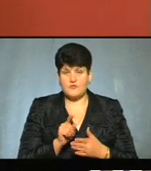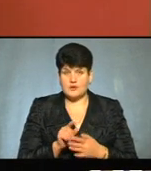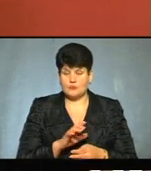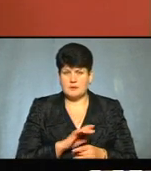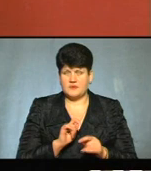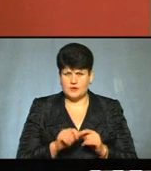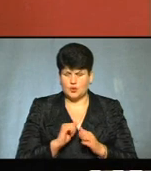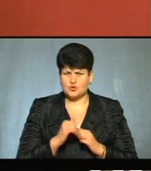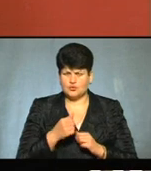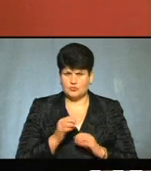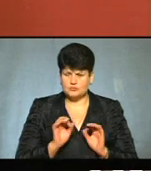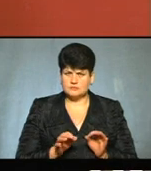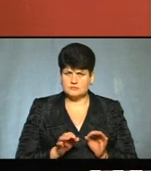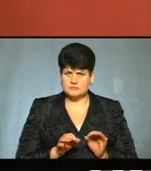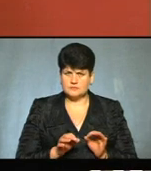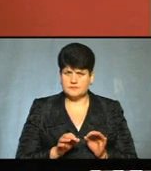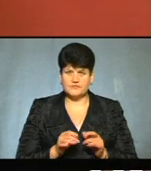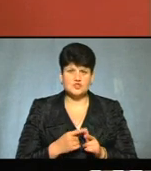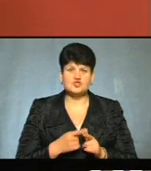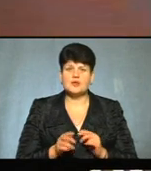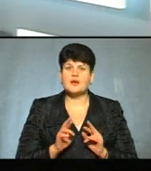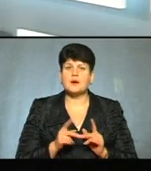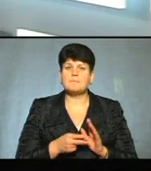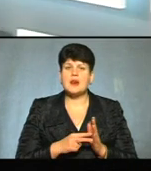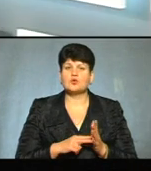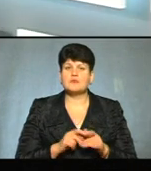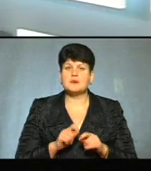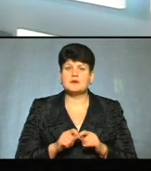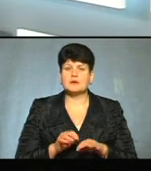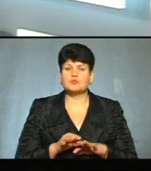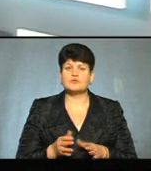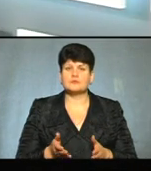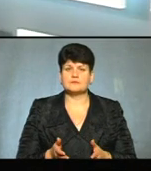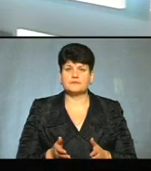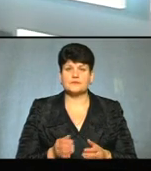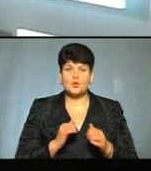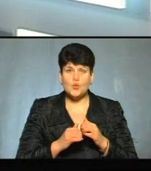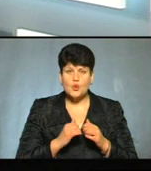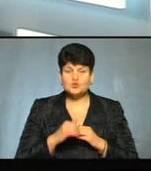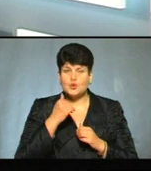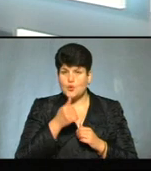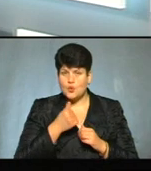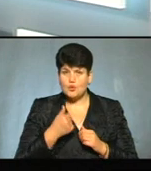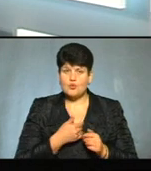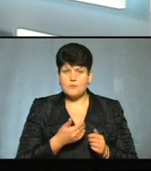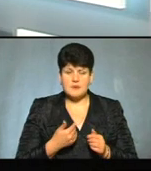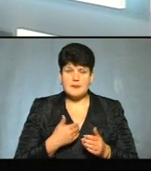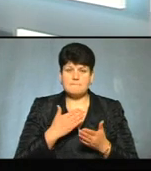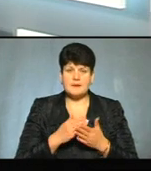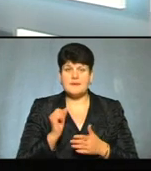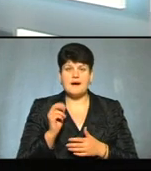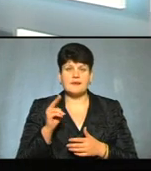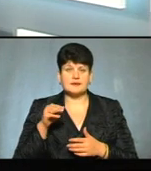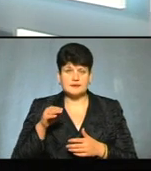перевіряти, наскільки ми розуміємо, кожного року, правильно? Чи як планові перевірки здійснюються? Кожного року ми